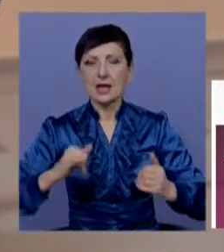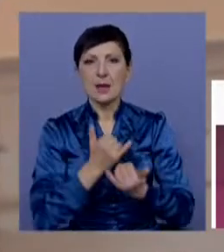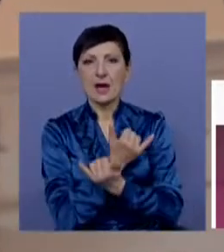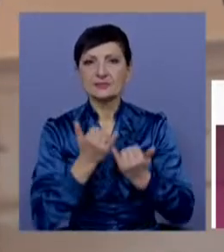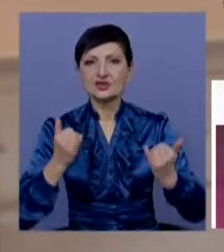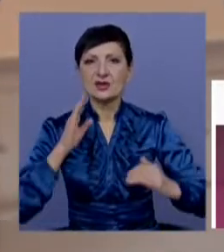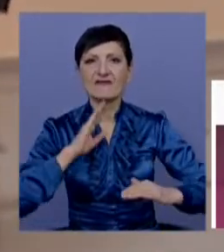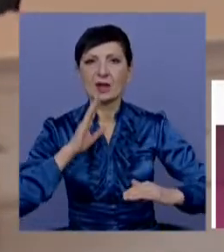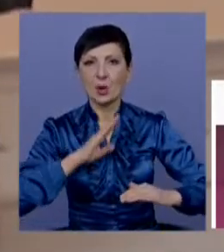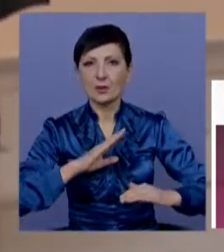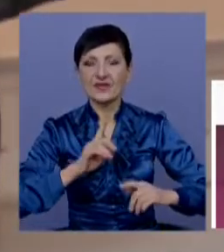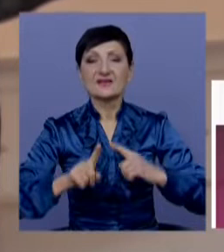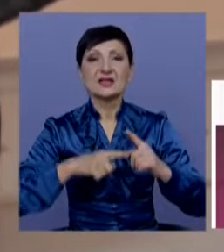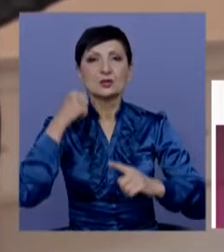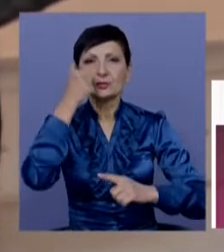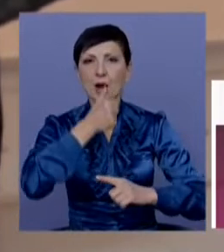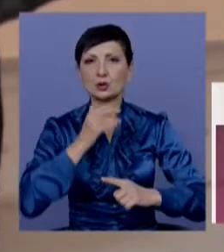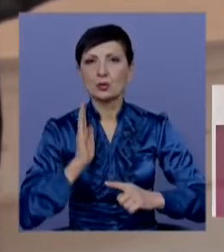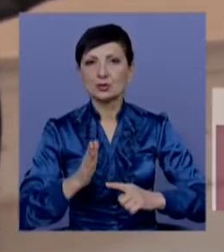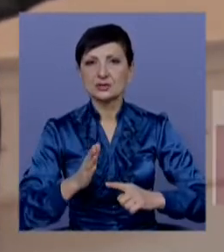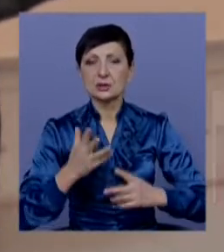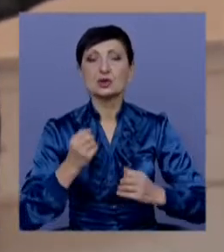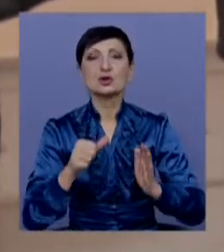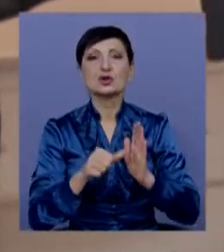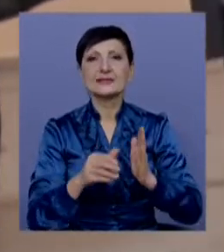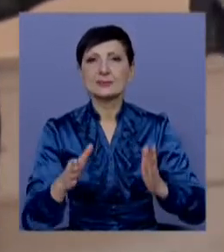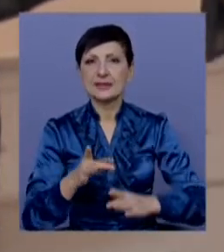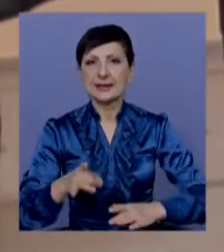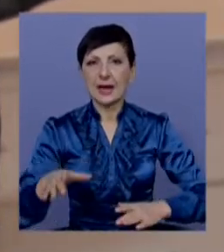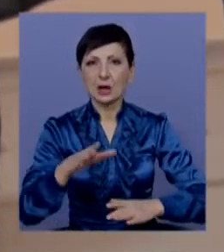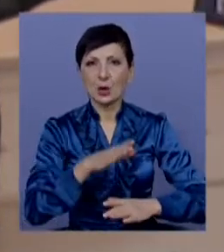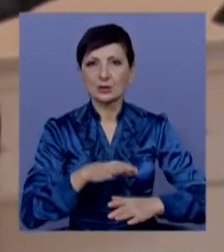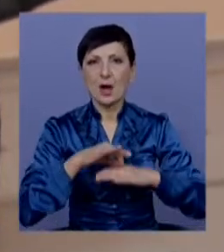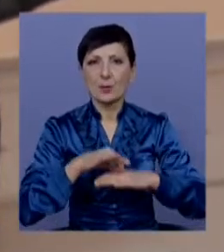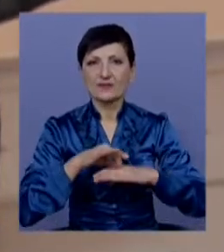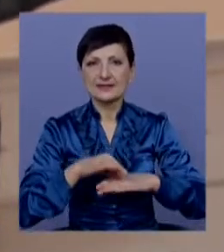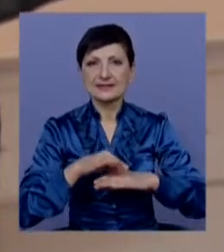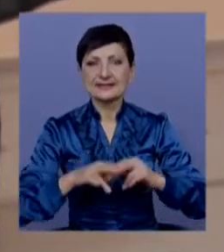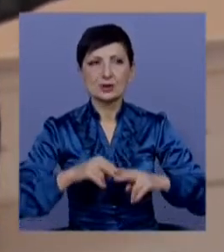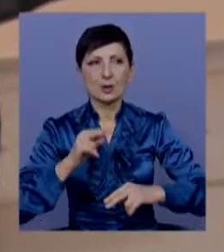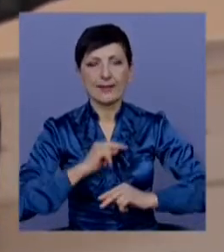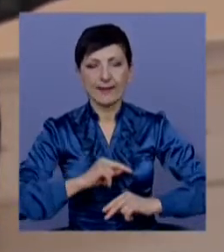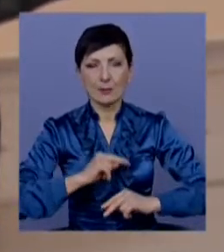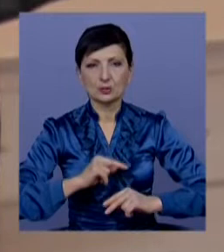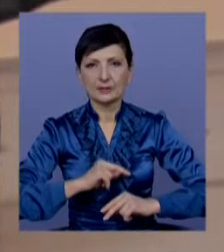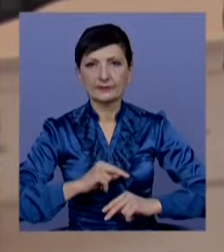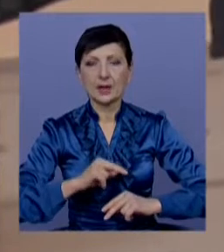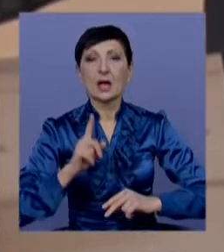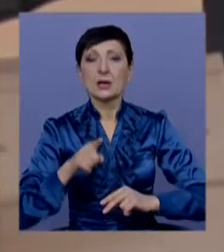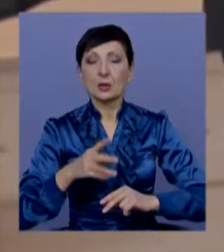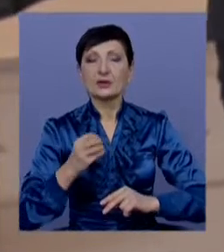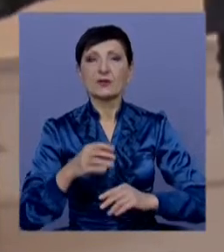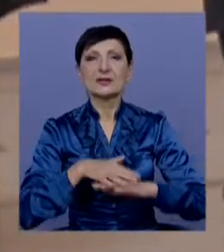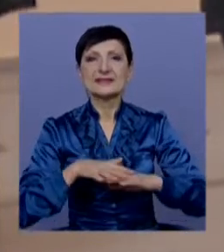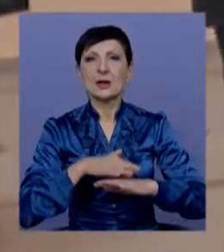обеспечению водой. В следующем году будет еще 6 микрорайонов проводиться строительные работы. Кроме того,